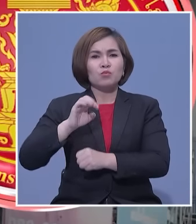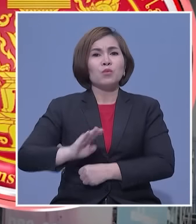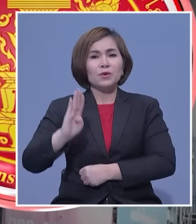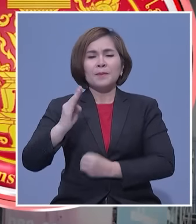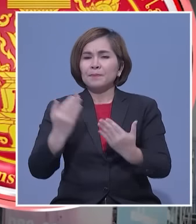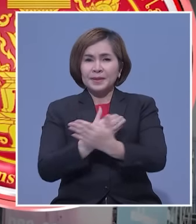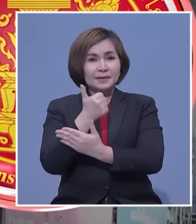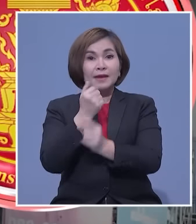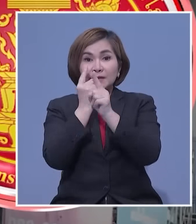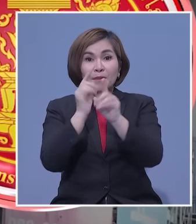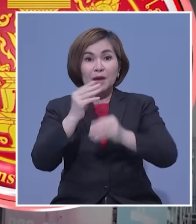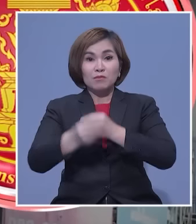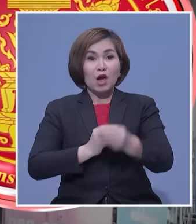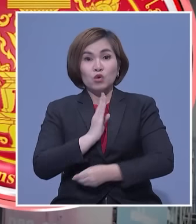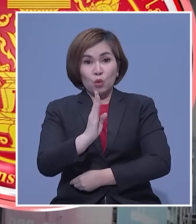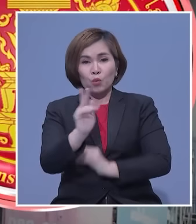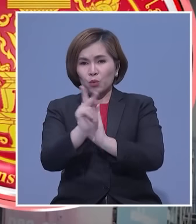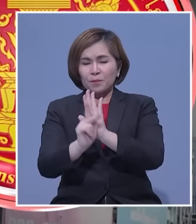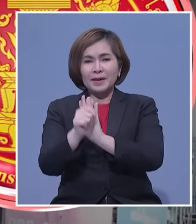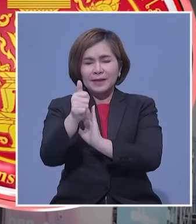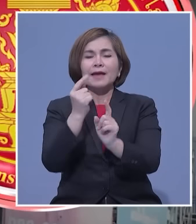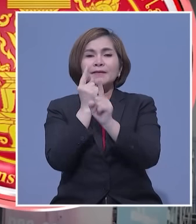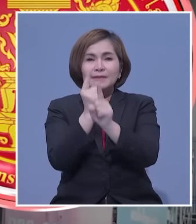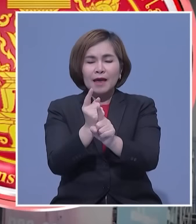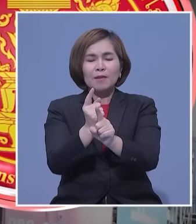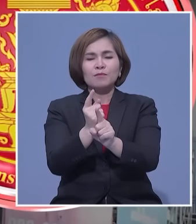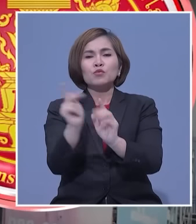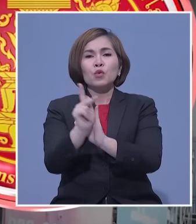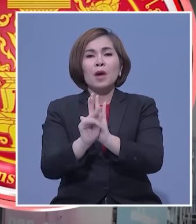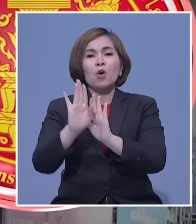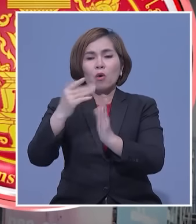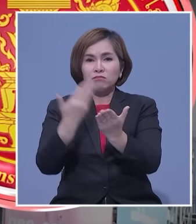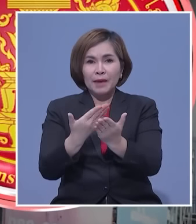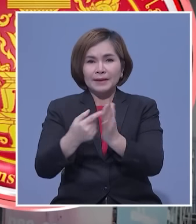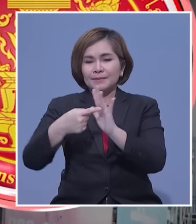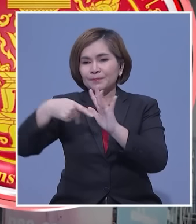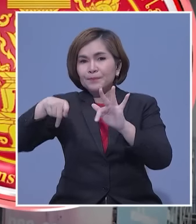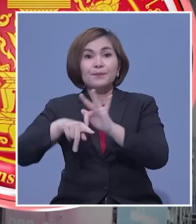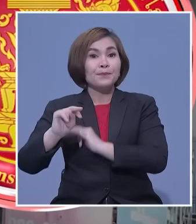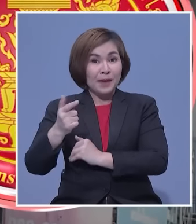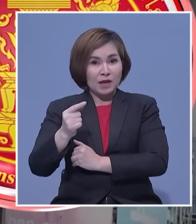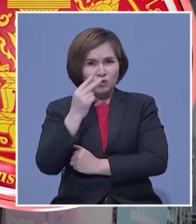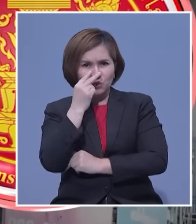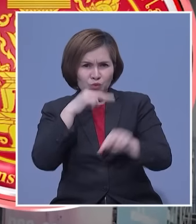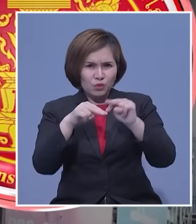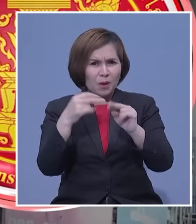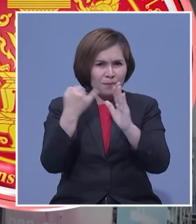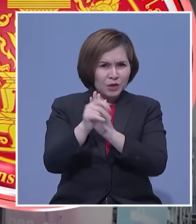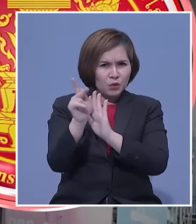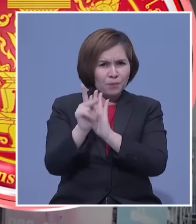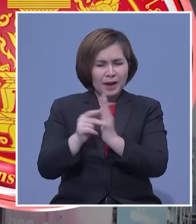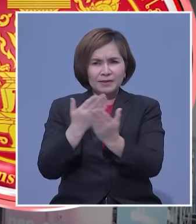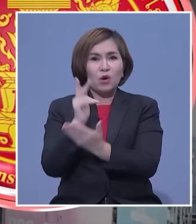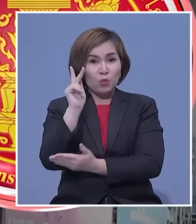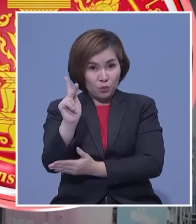ปณแบบลักษณะขายตรงได้ตามกฎหมายแพ่งซึ่งที่ต้องตรวจสอบคือต้องไปดูว่าเข้าข่ายในเรื่องความผิดพรกกู้